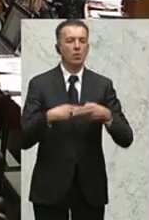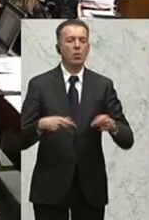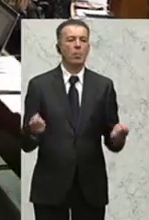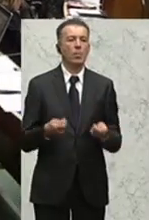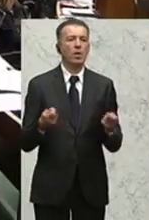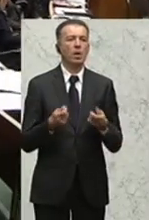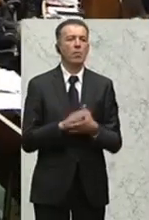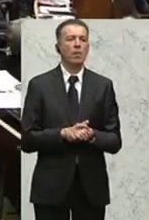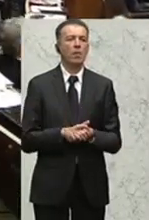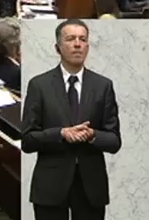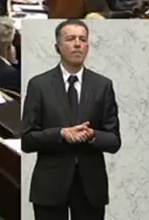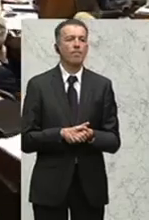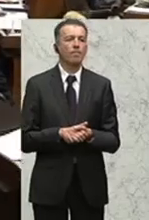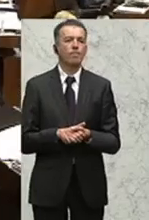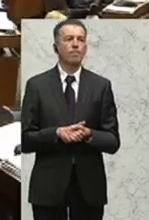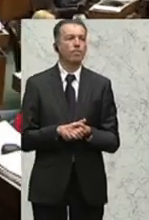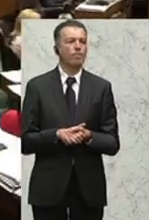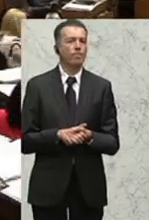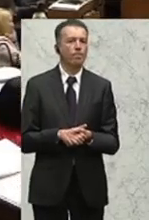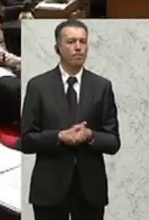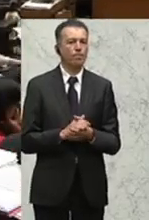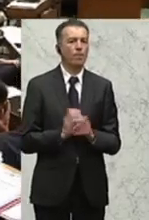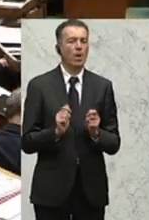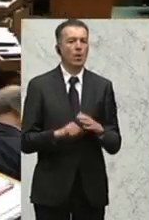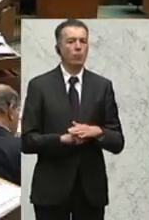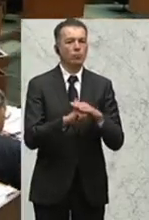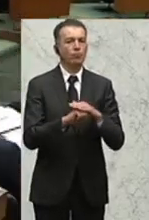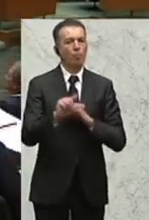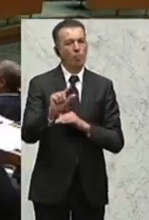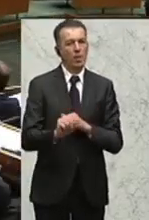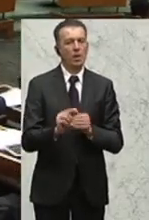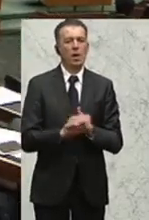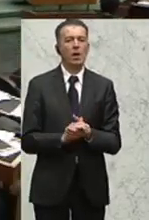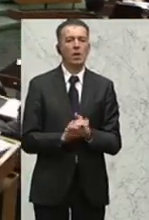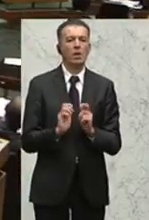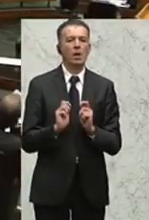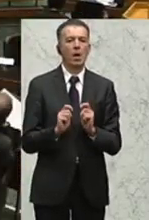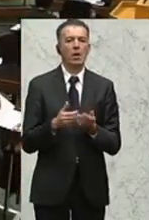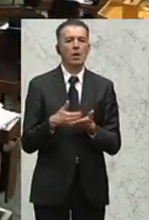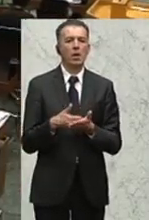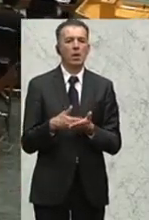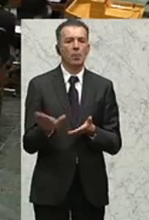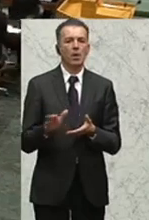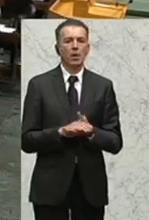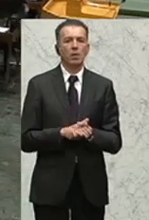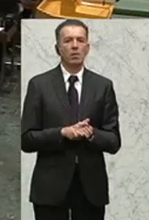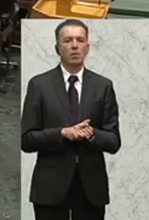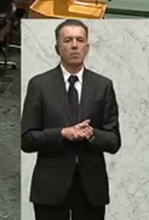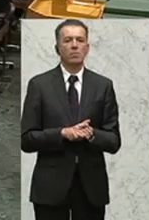Gastronomiebetriebe wer ist für diesen Antrag das ist wiederum die Minderheit der Antrag ist somit